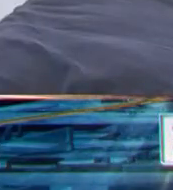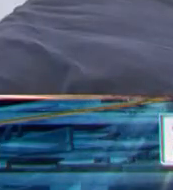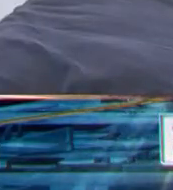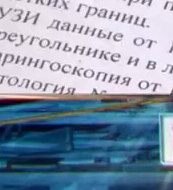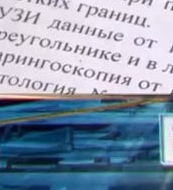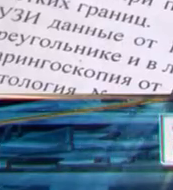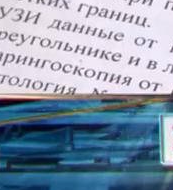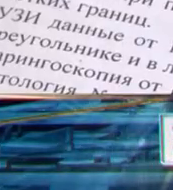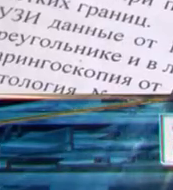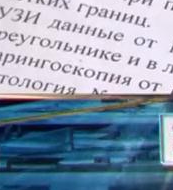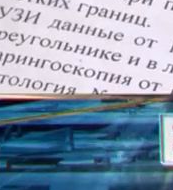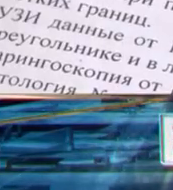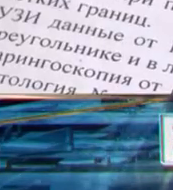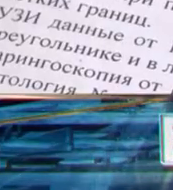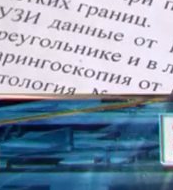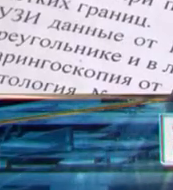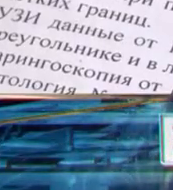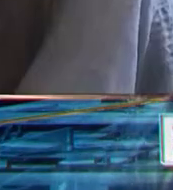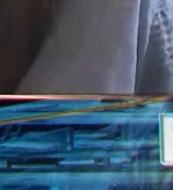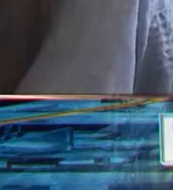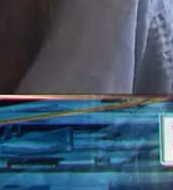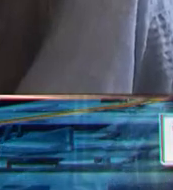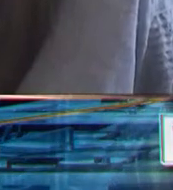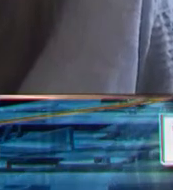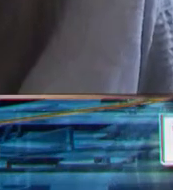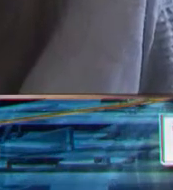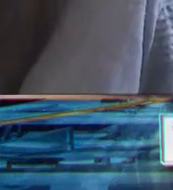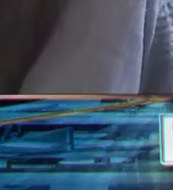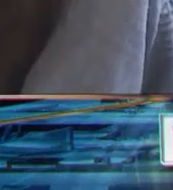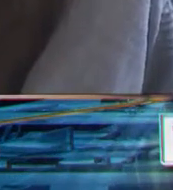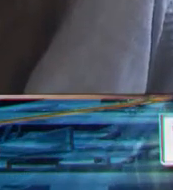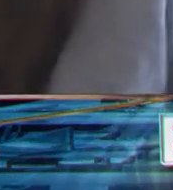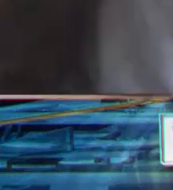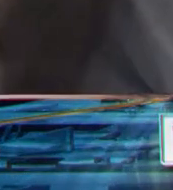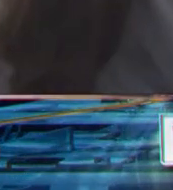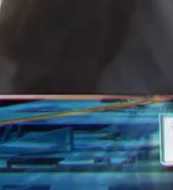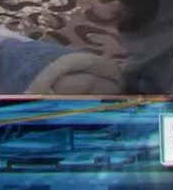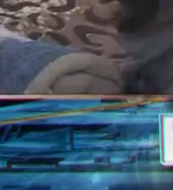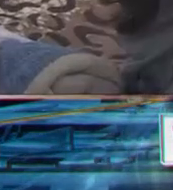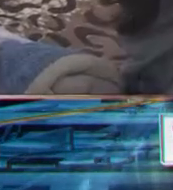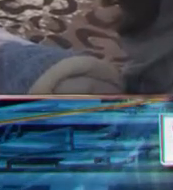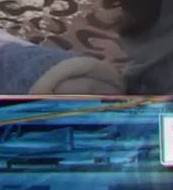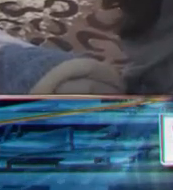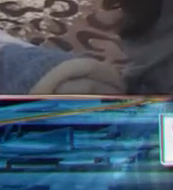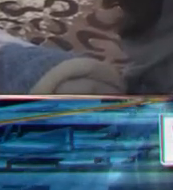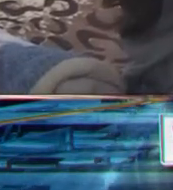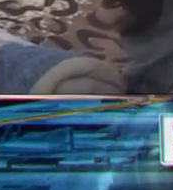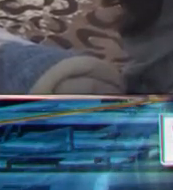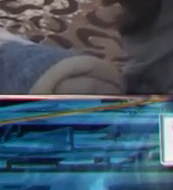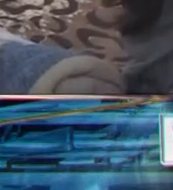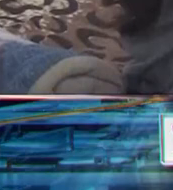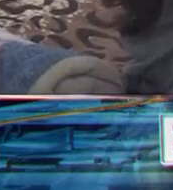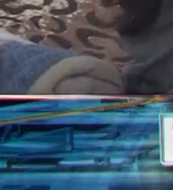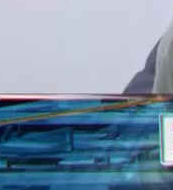Үштөбелік ерікті Екатерина Серегинаға көмек қажет. Лидер Кейзет волонтерлік ұйымының үйлестірушісі 7 жылдан бері жаман аурумен